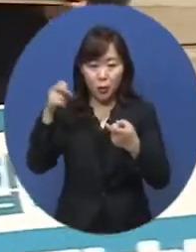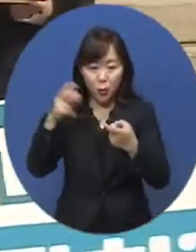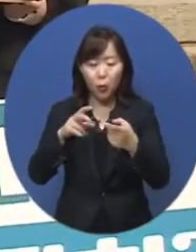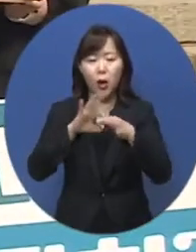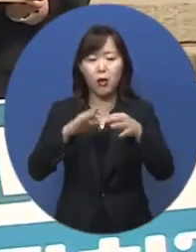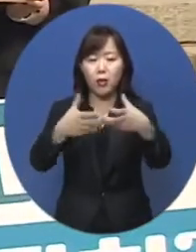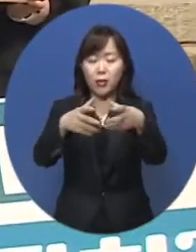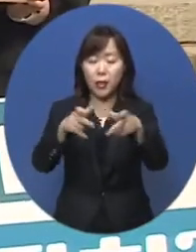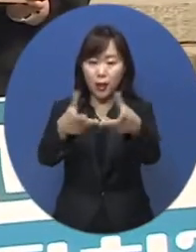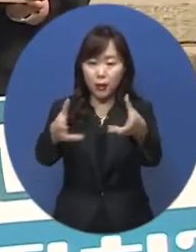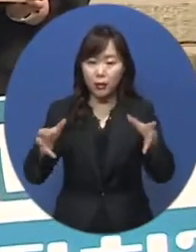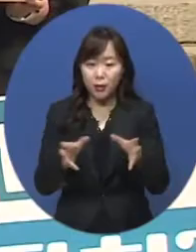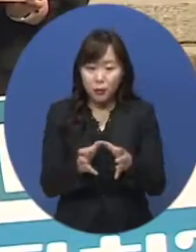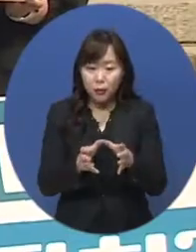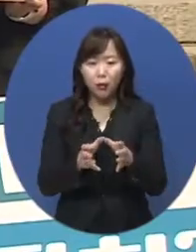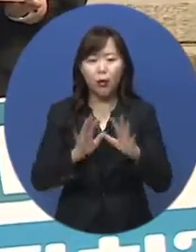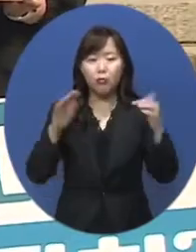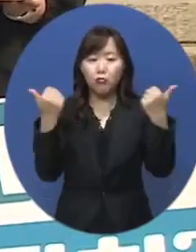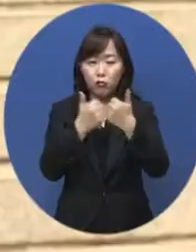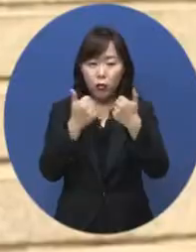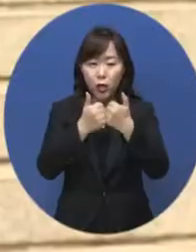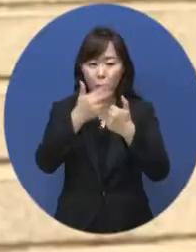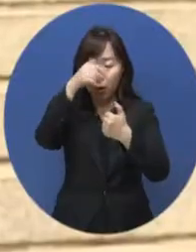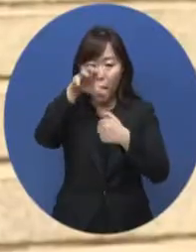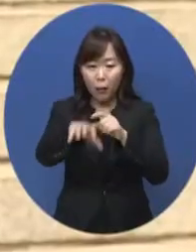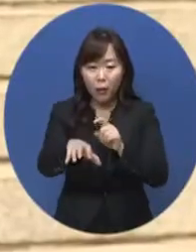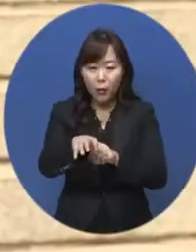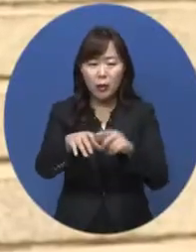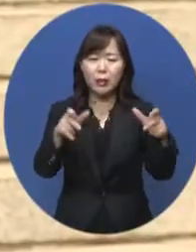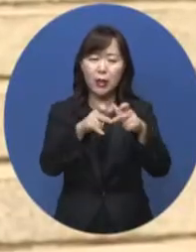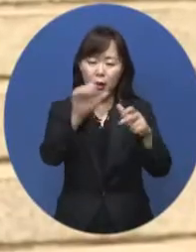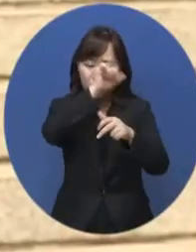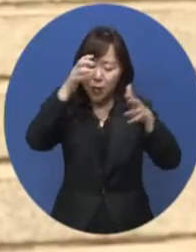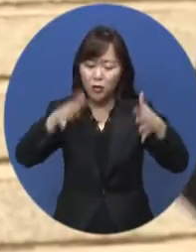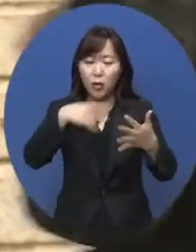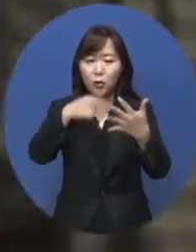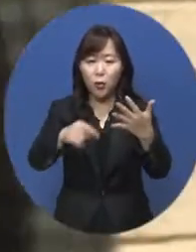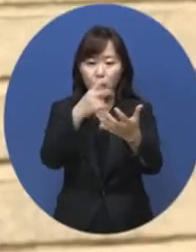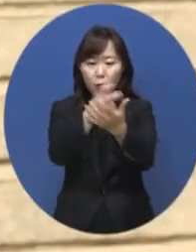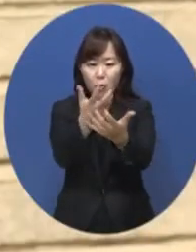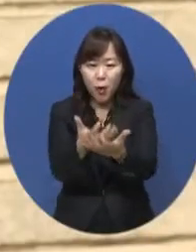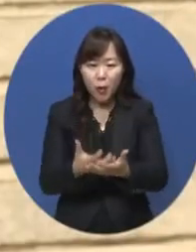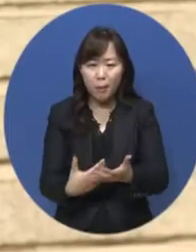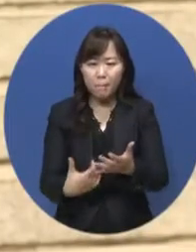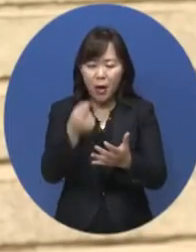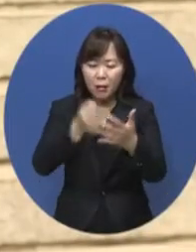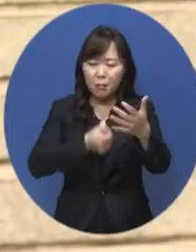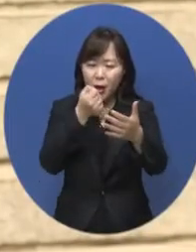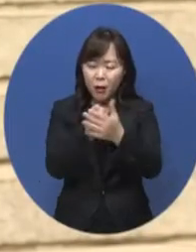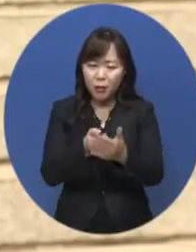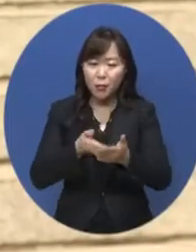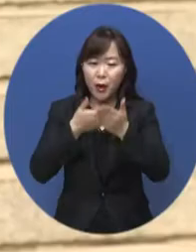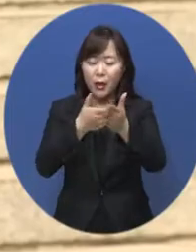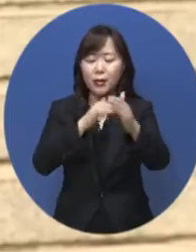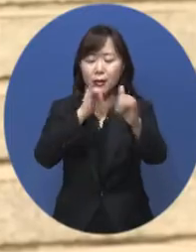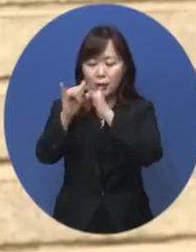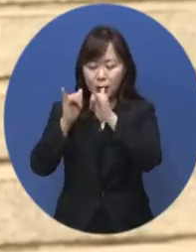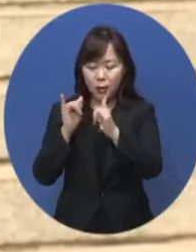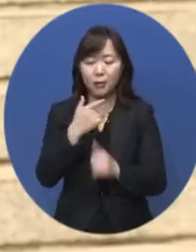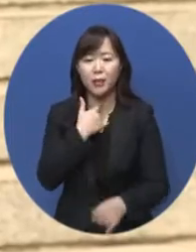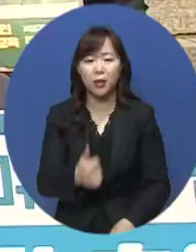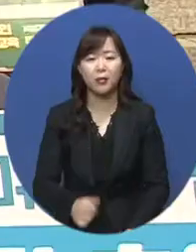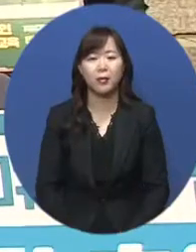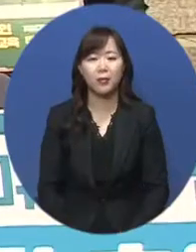장애계 단체들은 국회 본청 앞에서 장애인 평생교육법안의 조속한 제정을 촉구하는 기자회견을